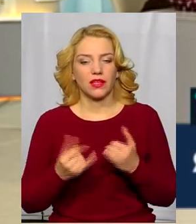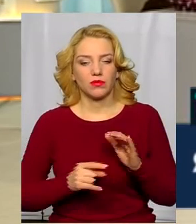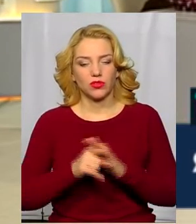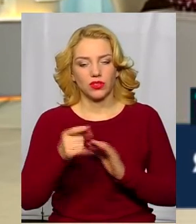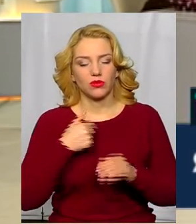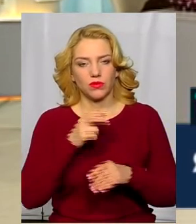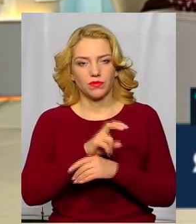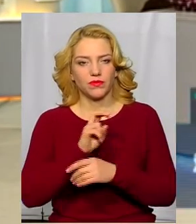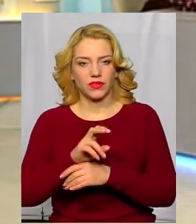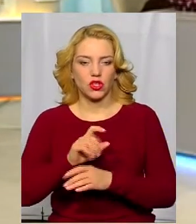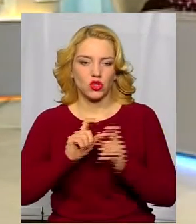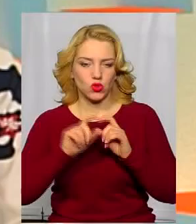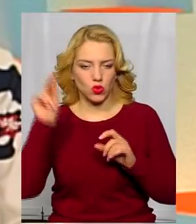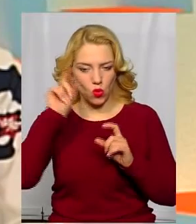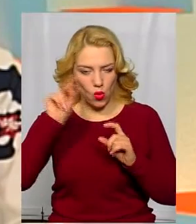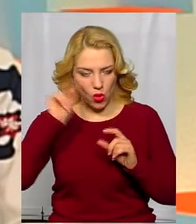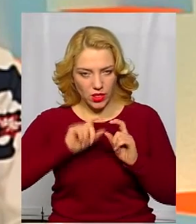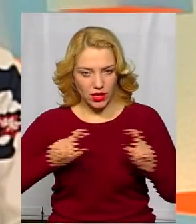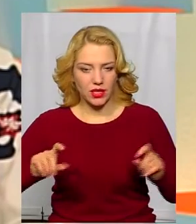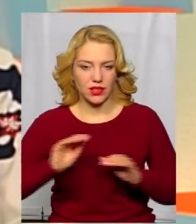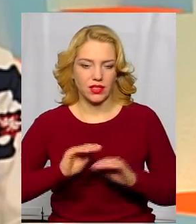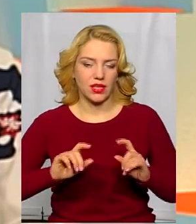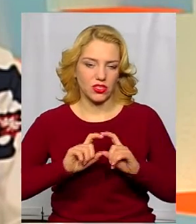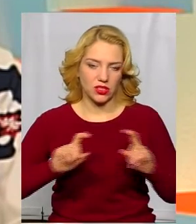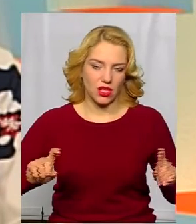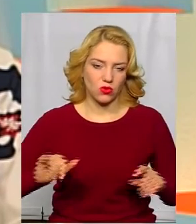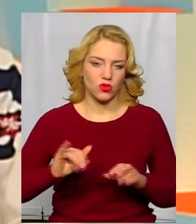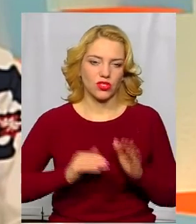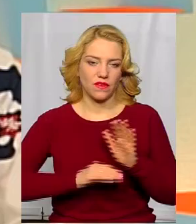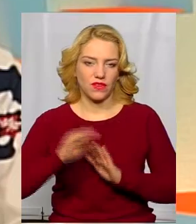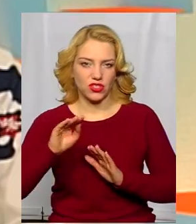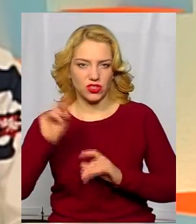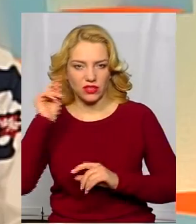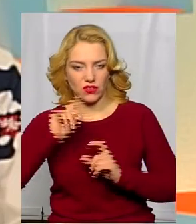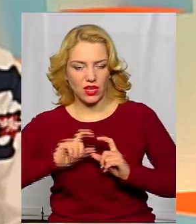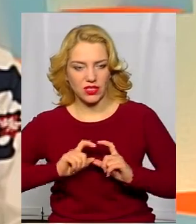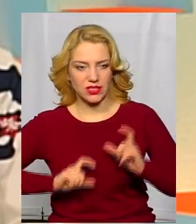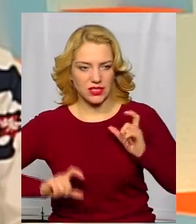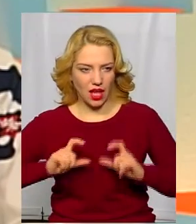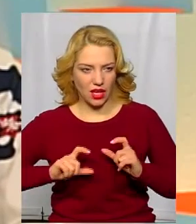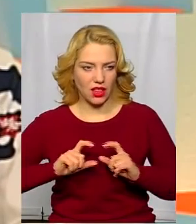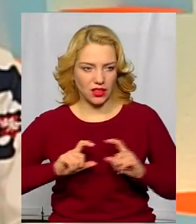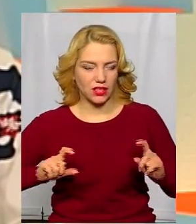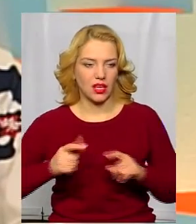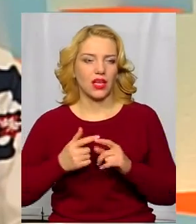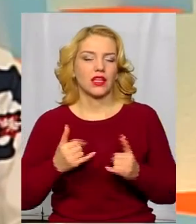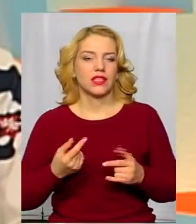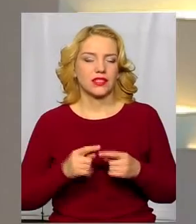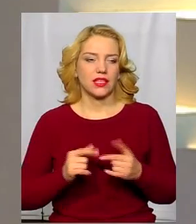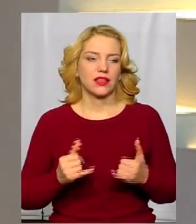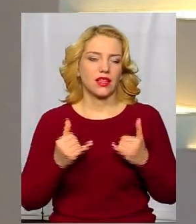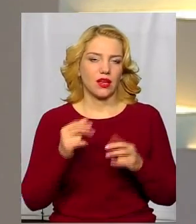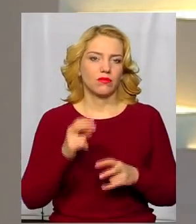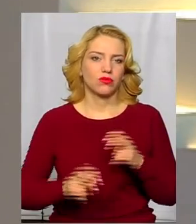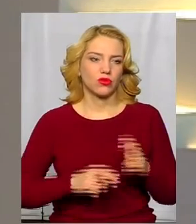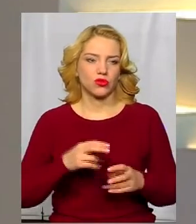підключаємо школи, дитячі садочки, вищі навчальні заклади. І потім вже дивимося, кому цікаво. Це для пошуку волонтерів? Так. Ви підключаєте